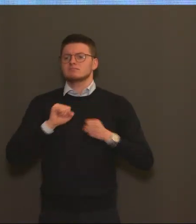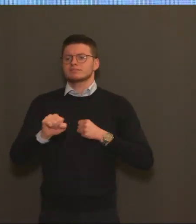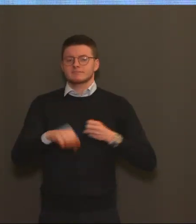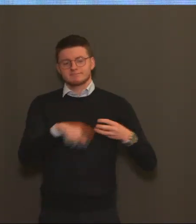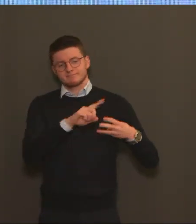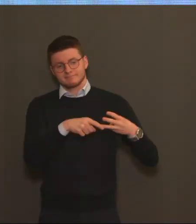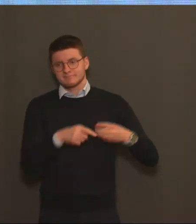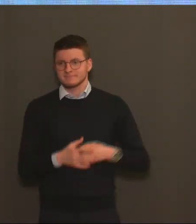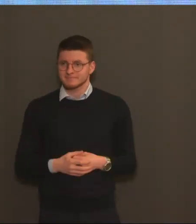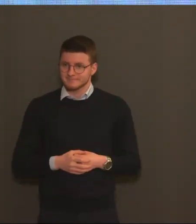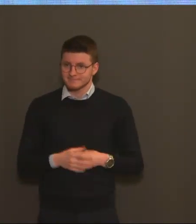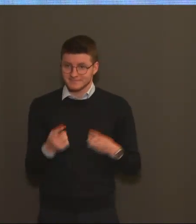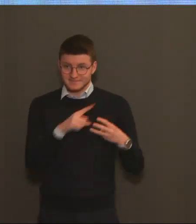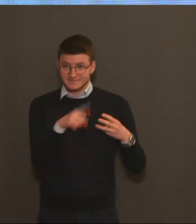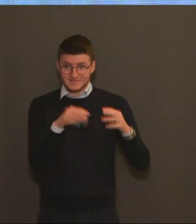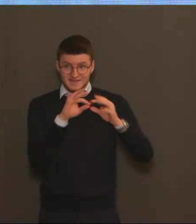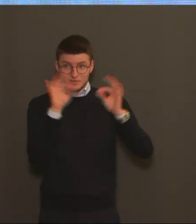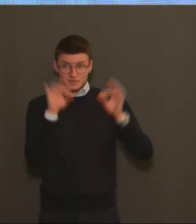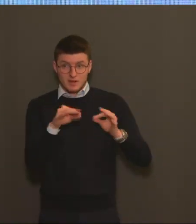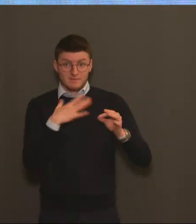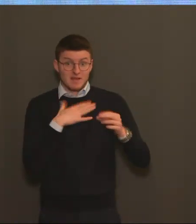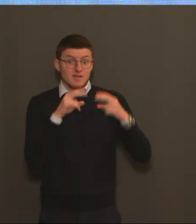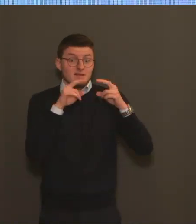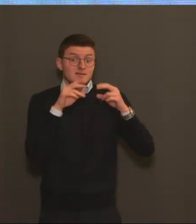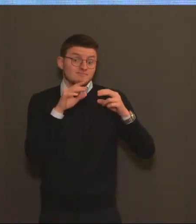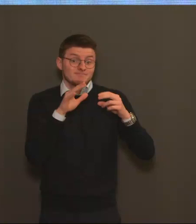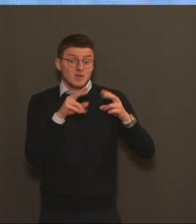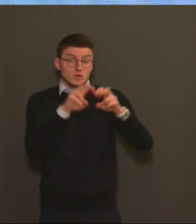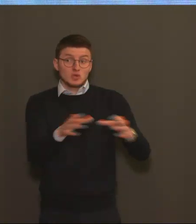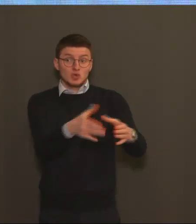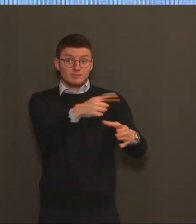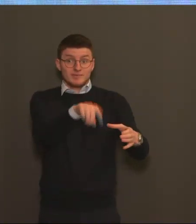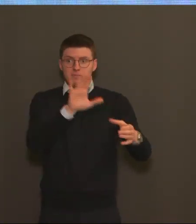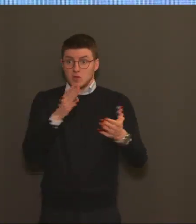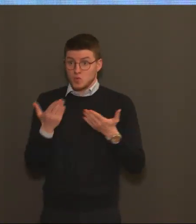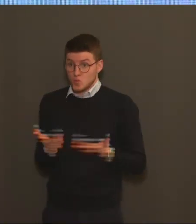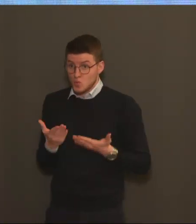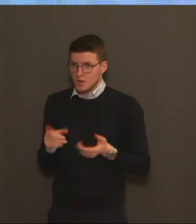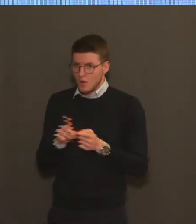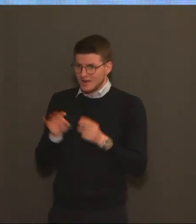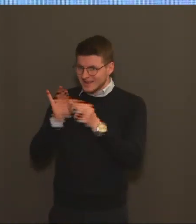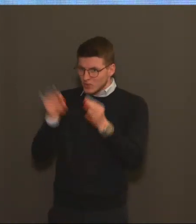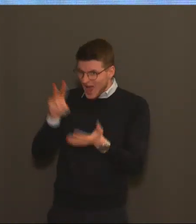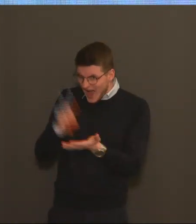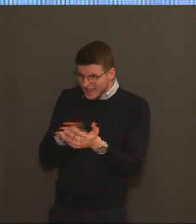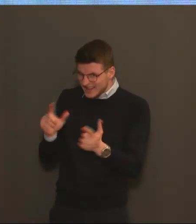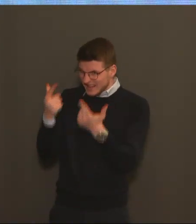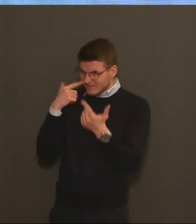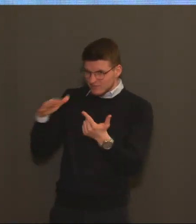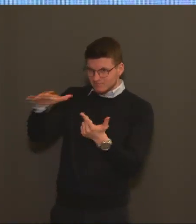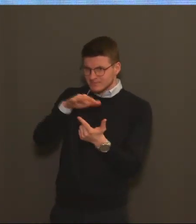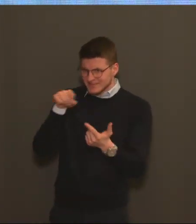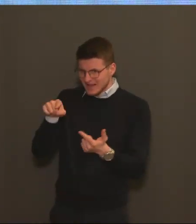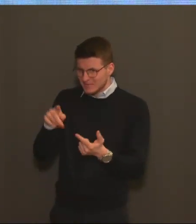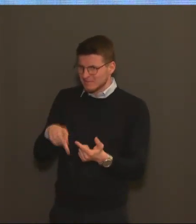data. Ondertussen hebben we ook real-life data. En dat zijn misschien nog belangrijkere data dan die klinische studies.